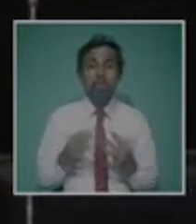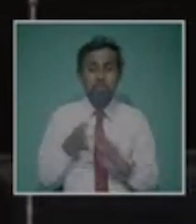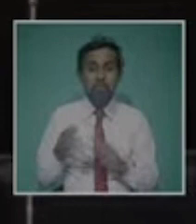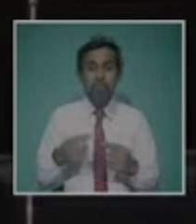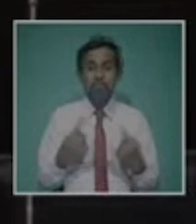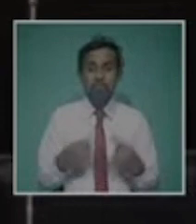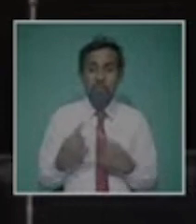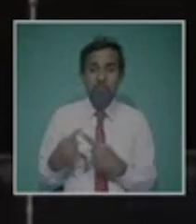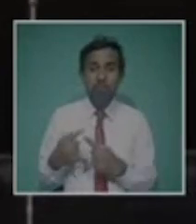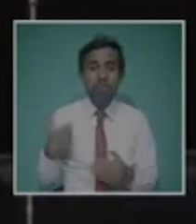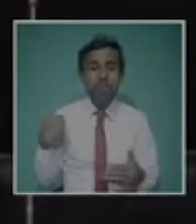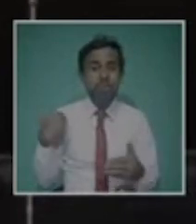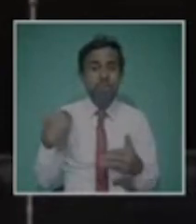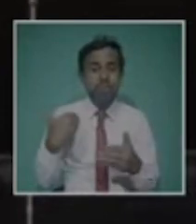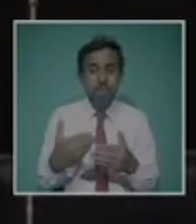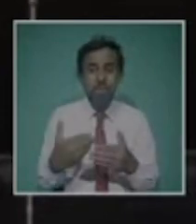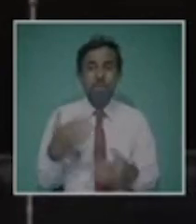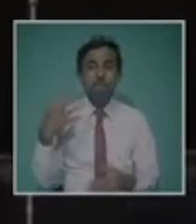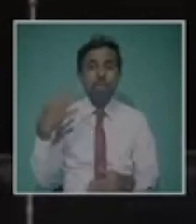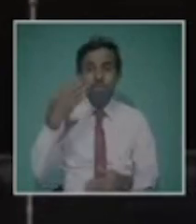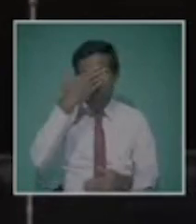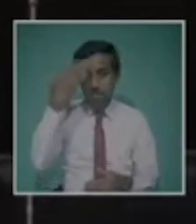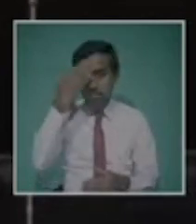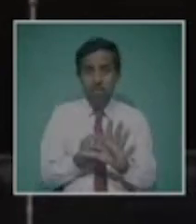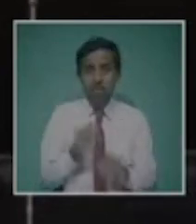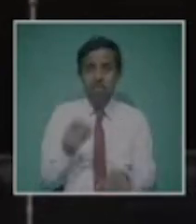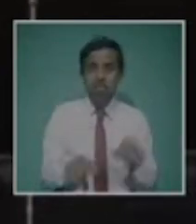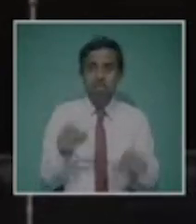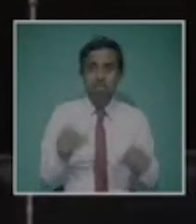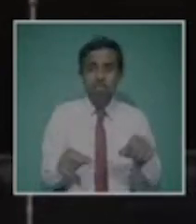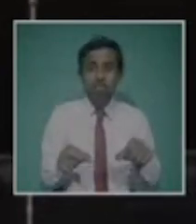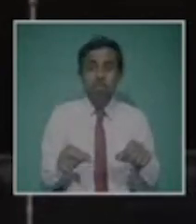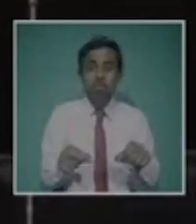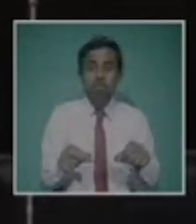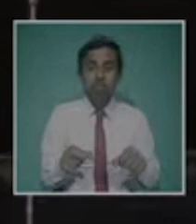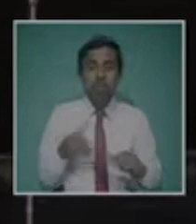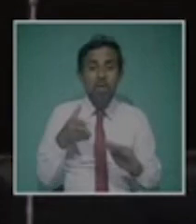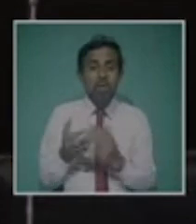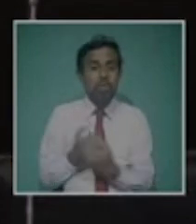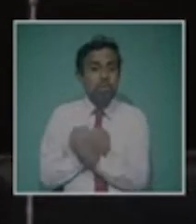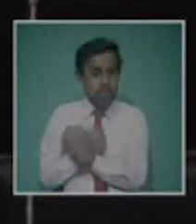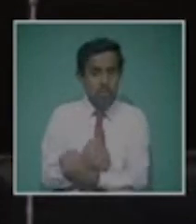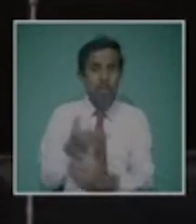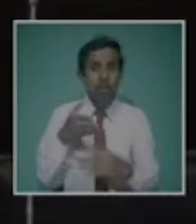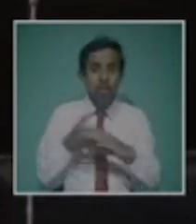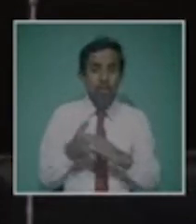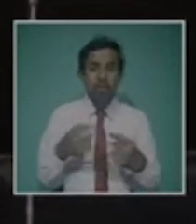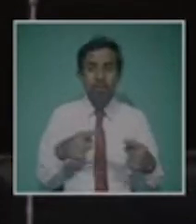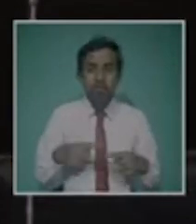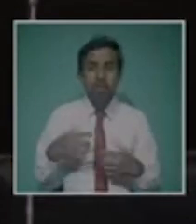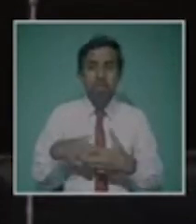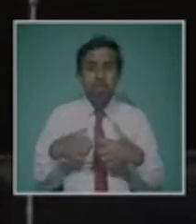வருடங்களாக தமிழ் இளைஞர்கள் இந்த PTAயின் கஷ்டத்தினால் சிறையிலே வாடுகிறார்கள். அதே